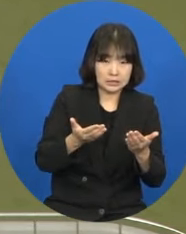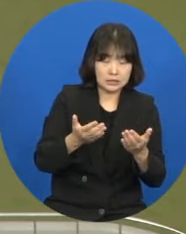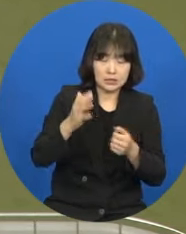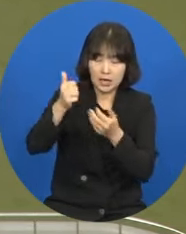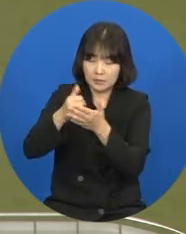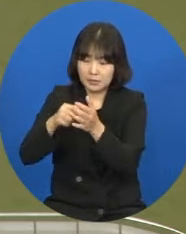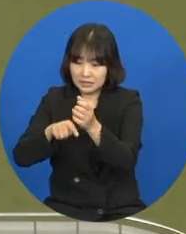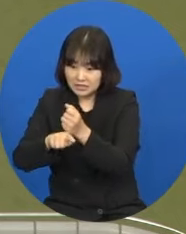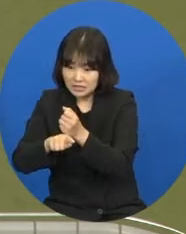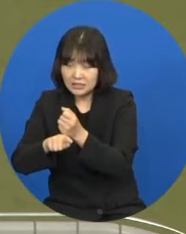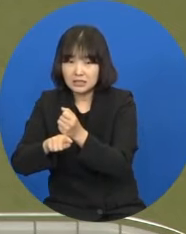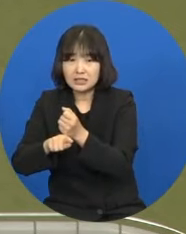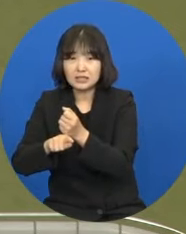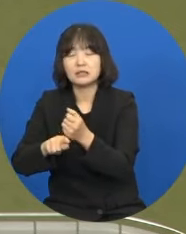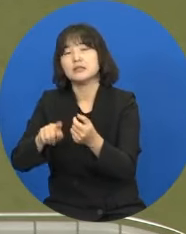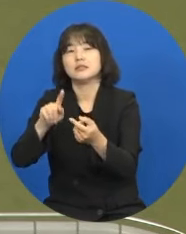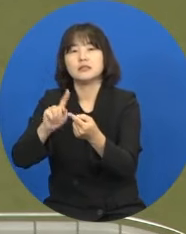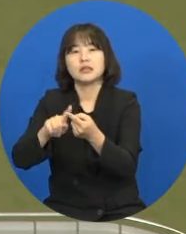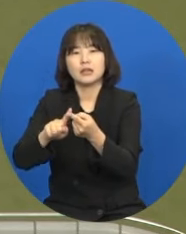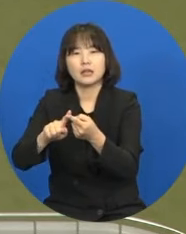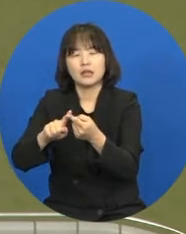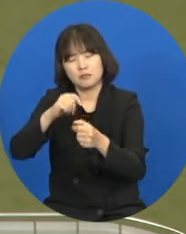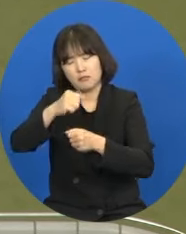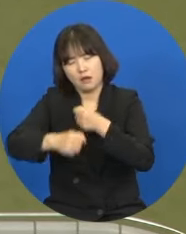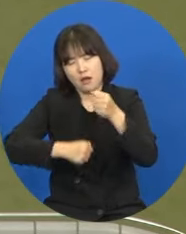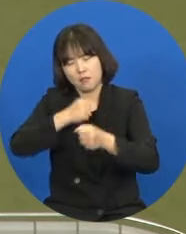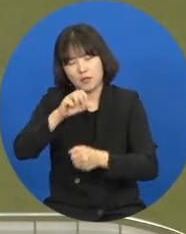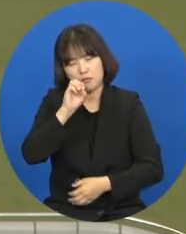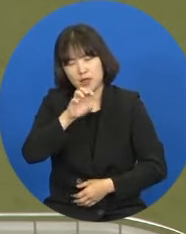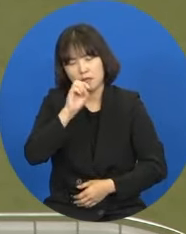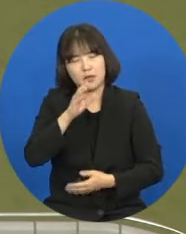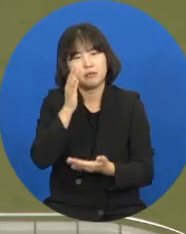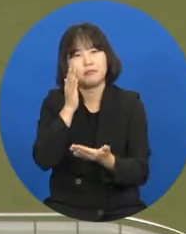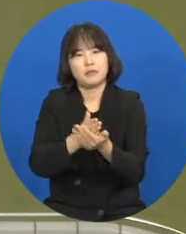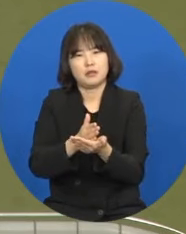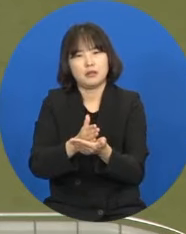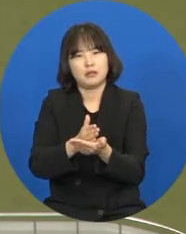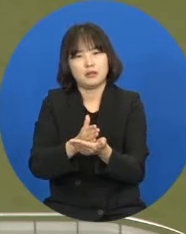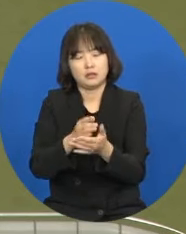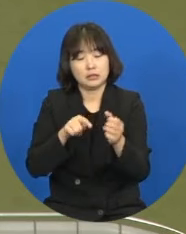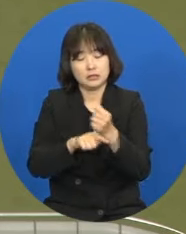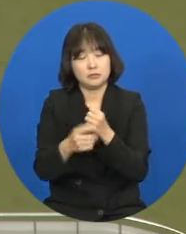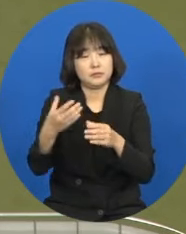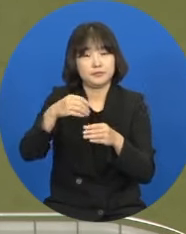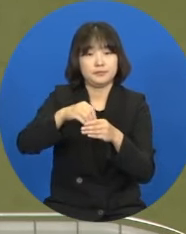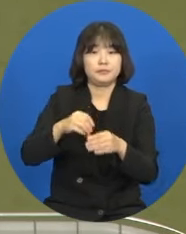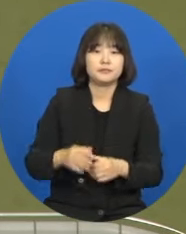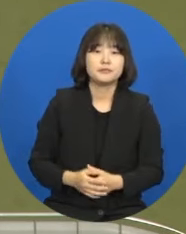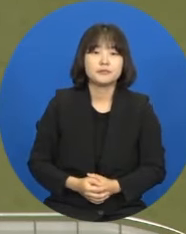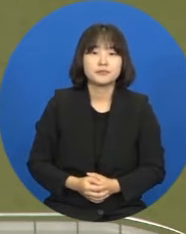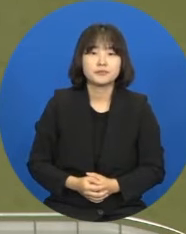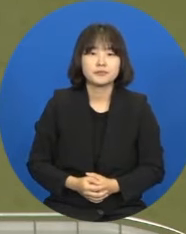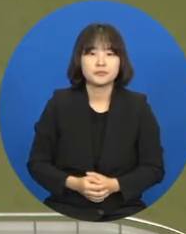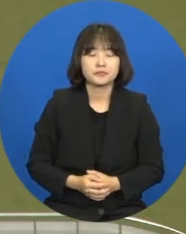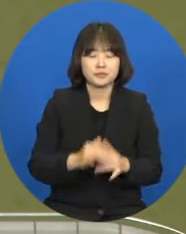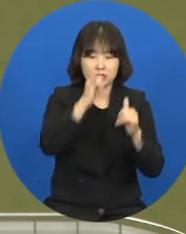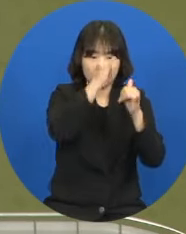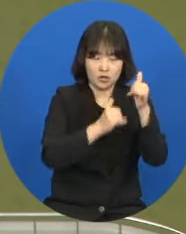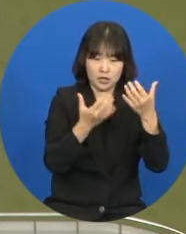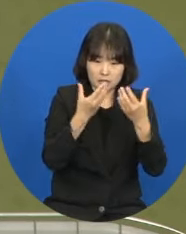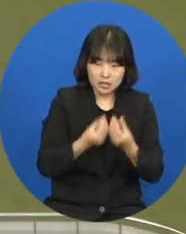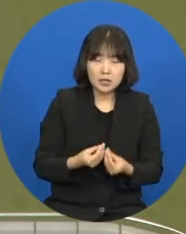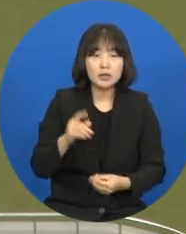입니다라고 하는 것을 함부로 해서는 안 된다는 거예요 그런 의미가 여기 담겨 있어요 역사적으로 예를 들면 이런